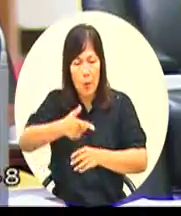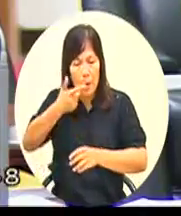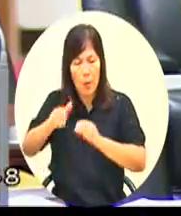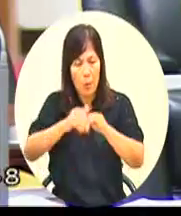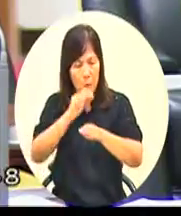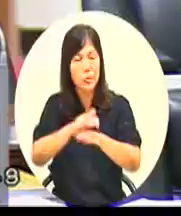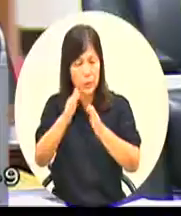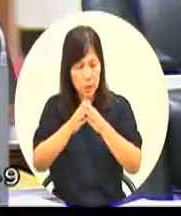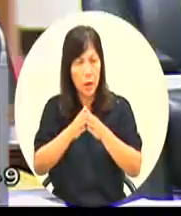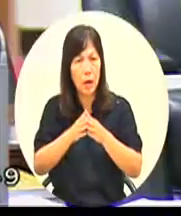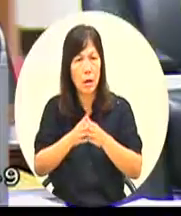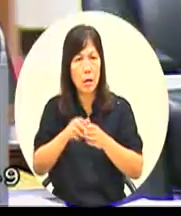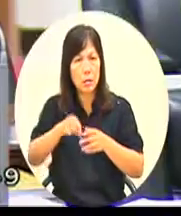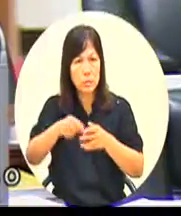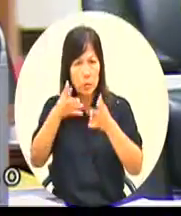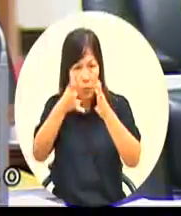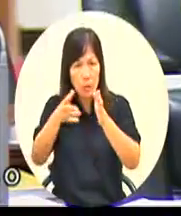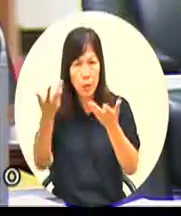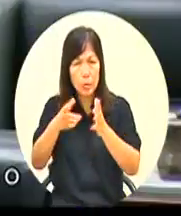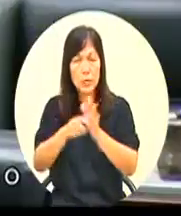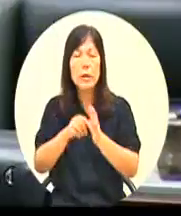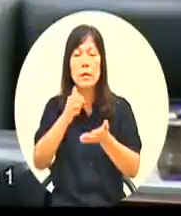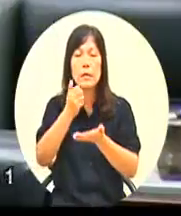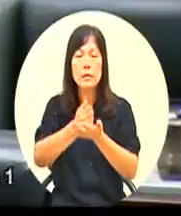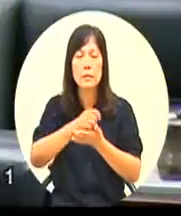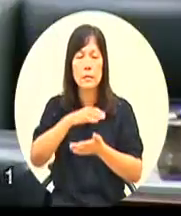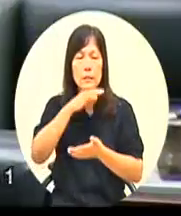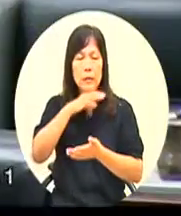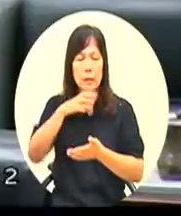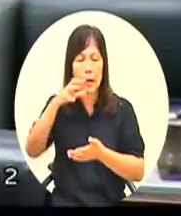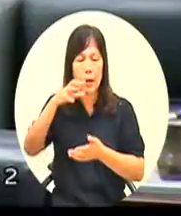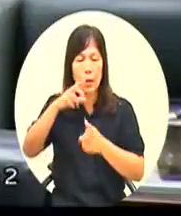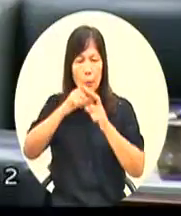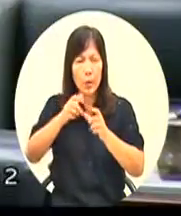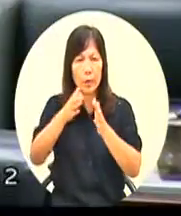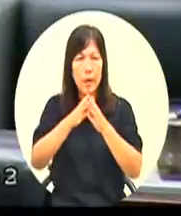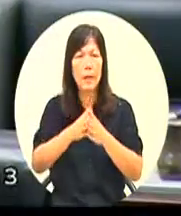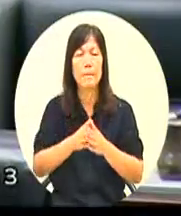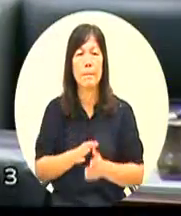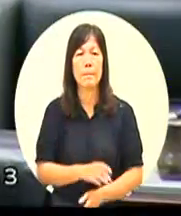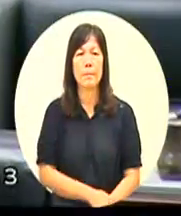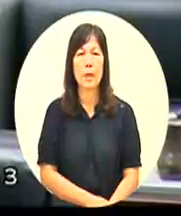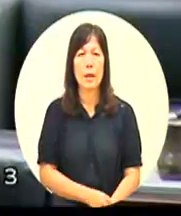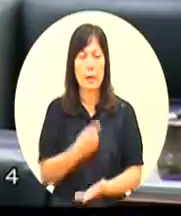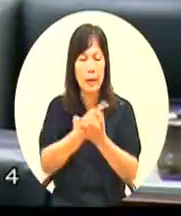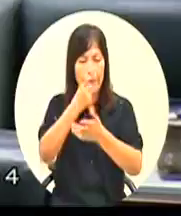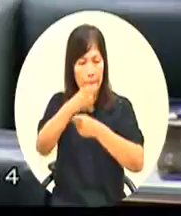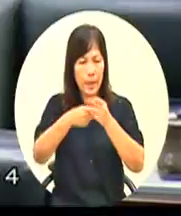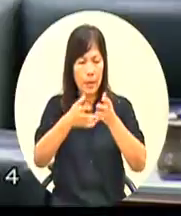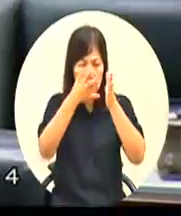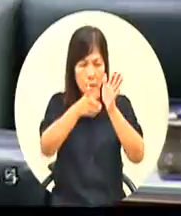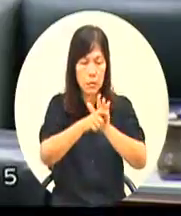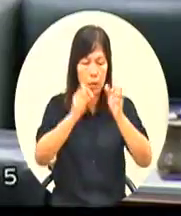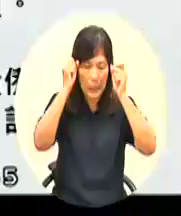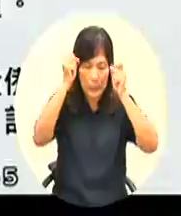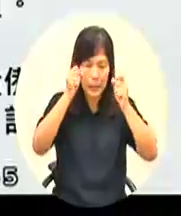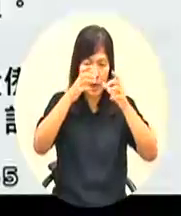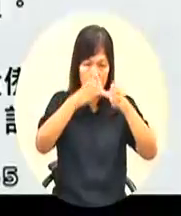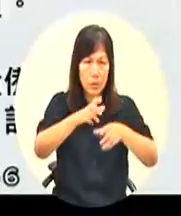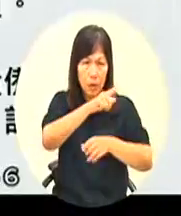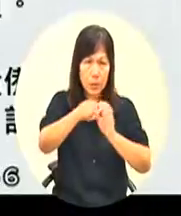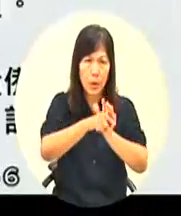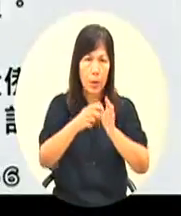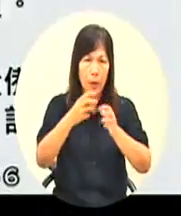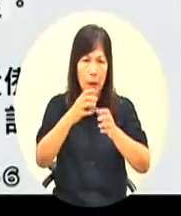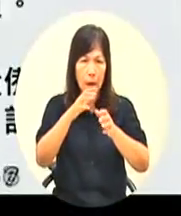尽快完成哈。哦针对这个问题啊，等一下局长你再答复哈。还有我们每年是不是要针对我们体育设备哈，做一个安